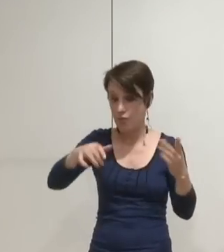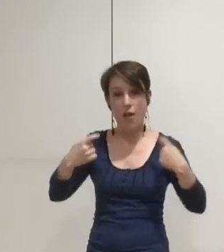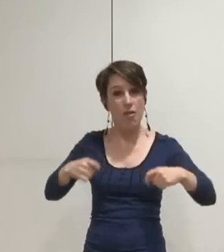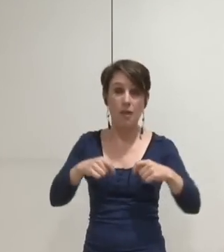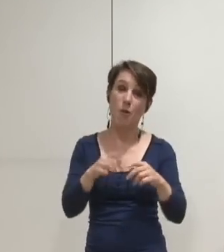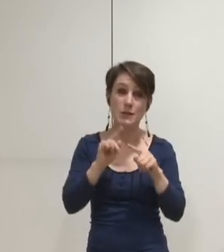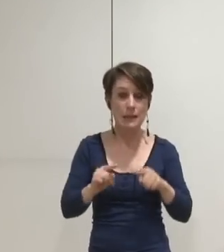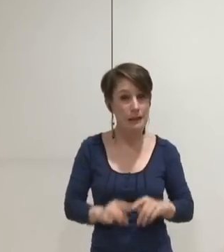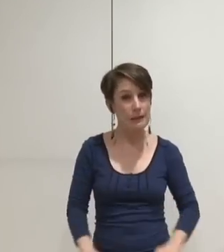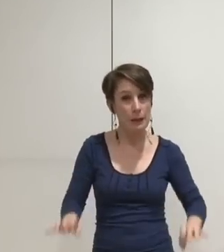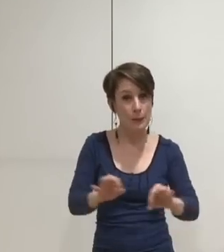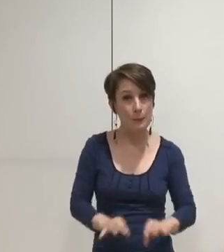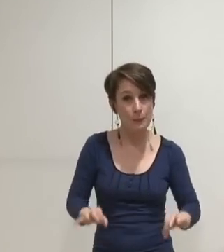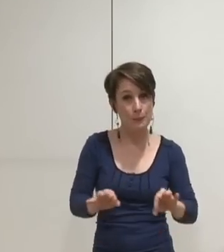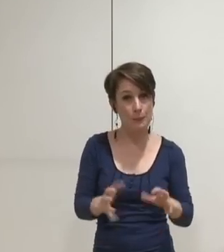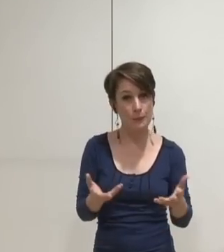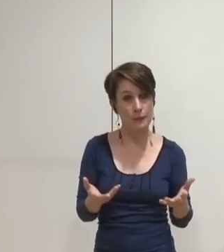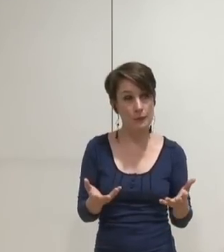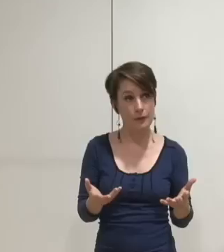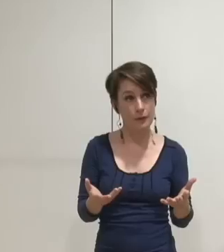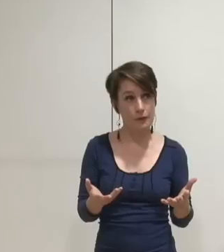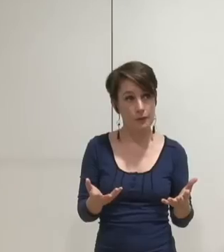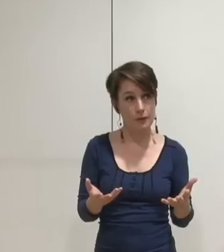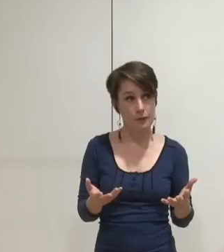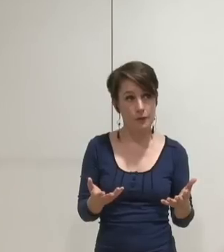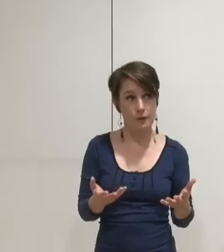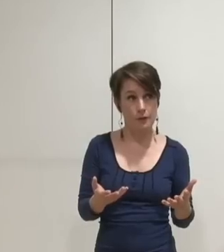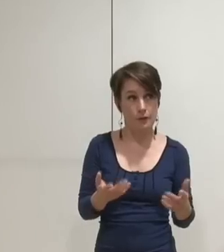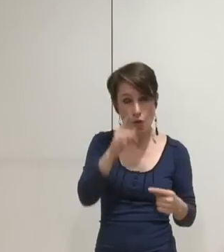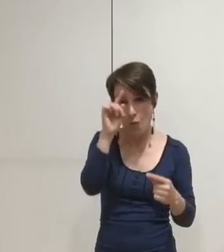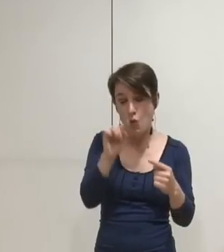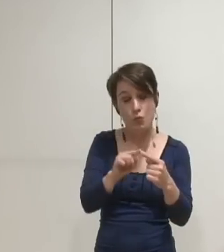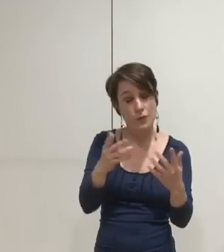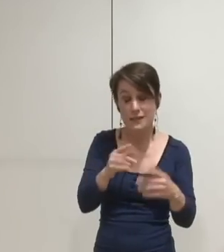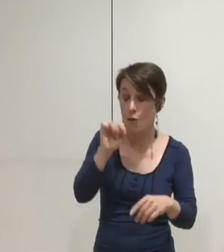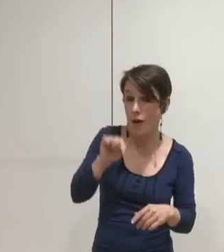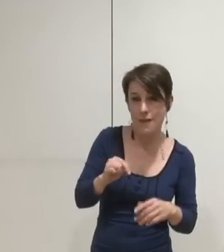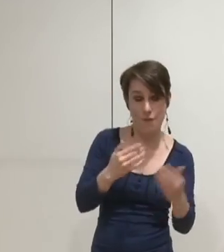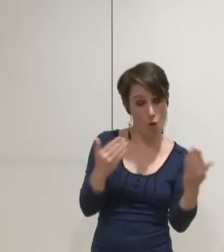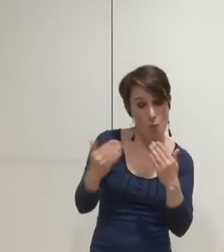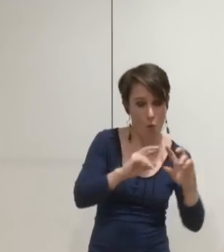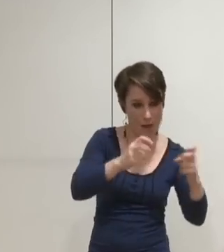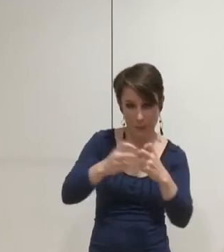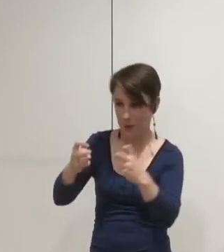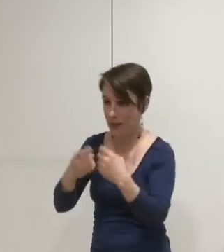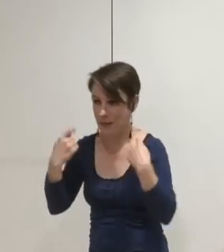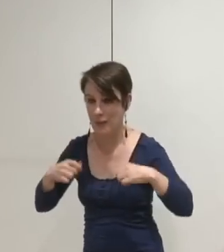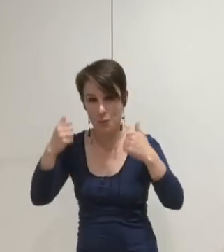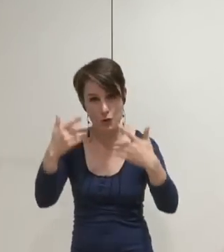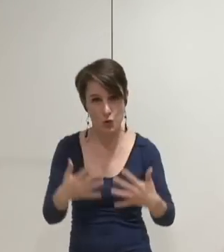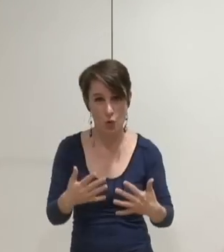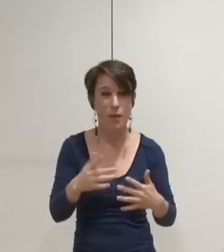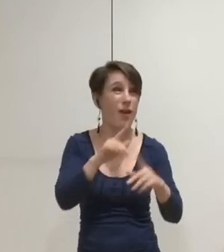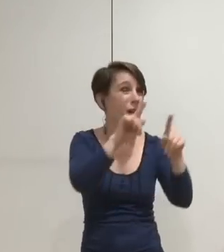votre choix au détriment d'une véritable comparaison des coûts pour la collectivité d'un délégataire dont la force de frappe